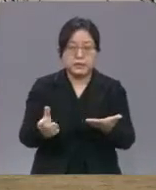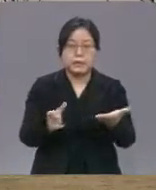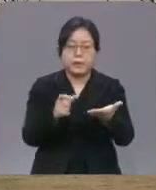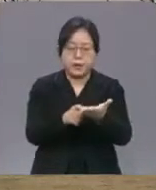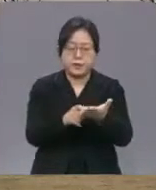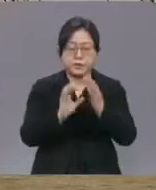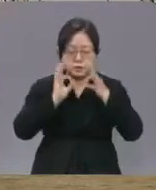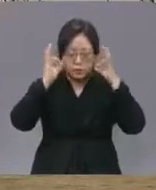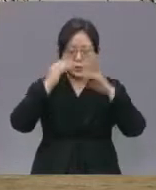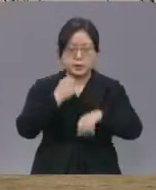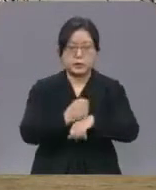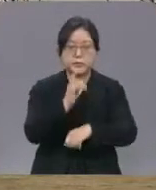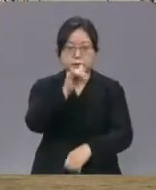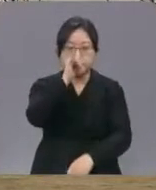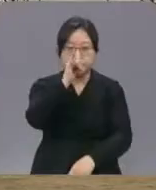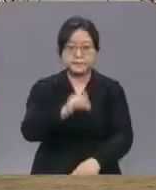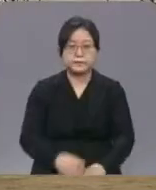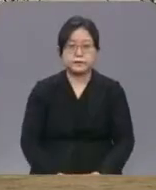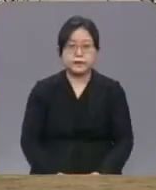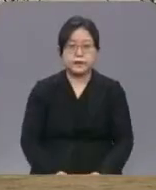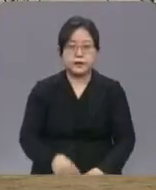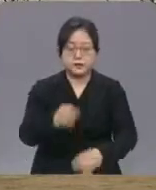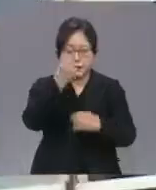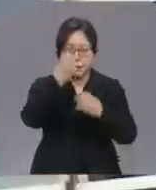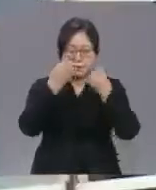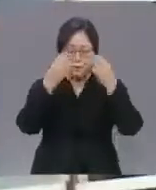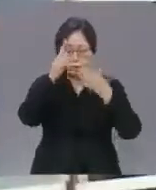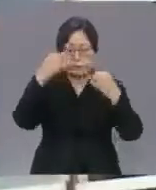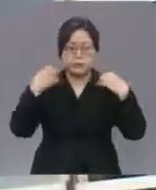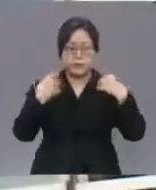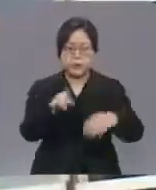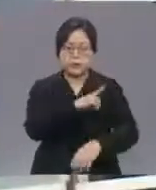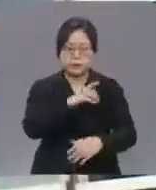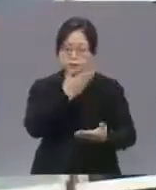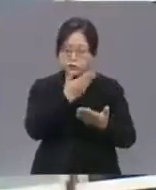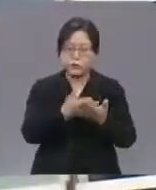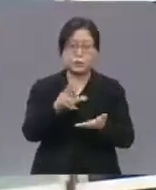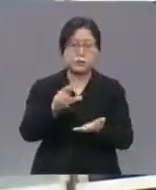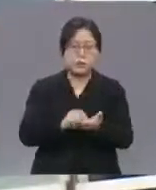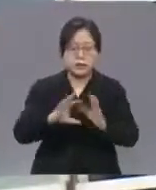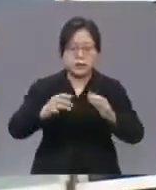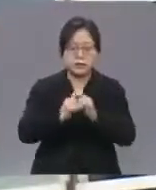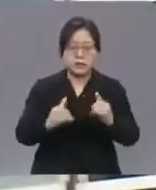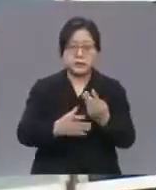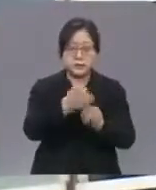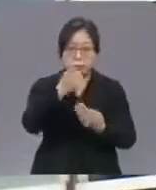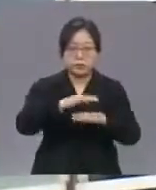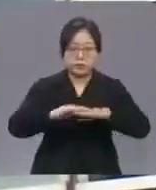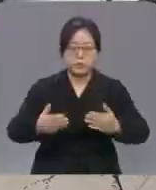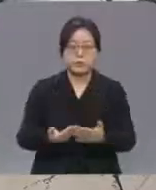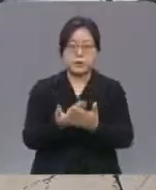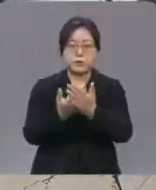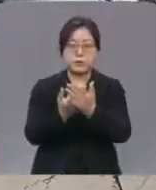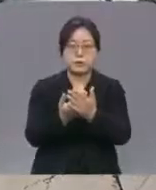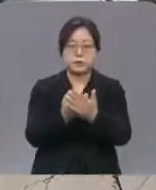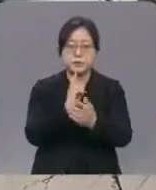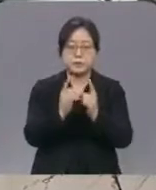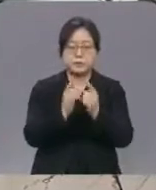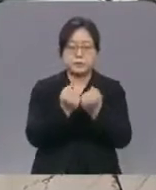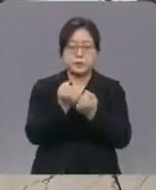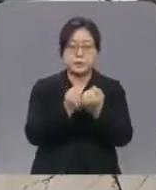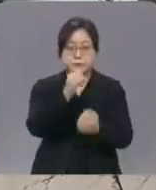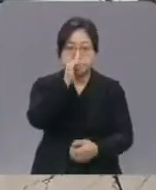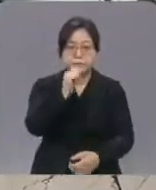반영되도록 노력할 것이라고 말했습니다. 또 새 정부의 가장 중요한 과제는 국민 통합과 균형 발전이라고